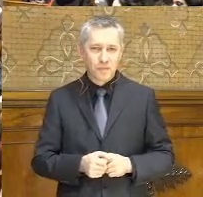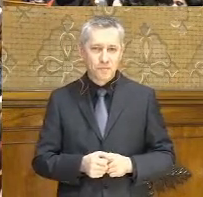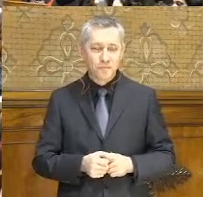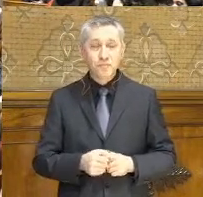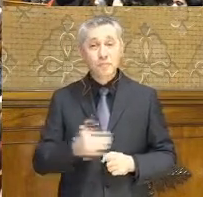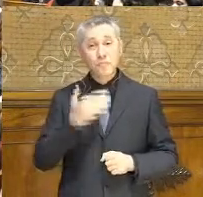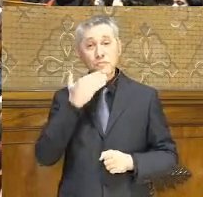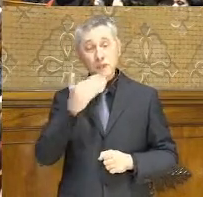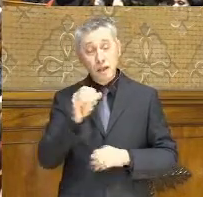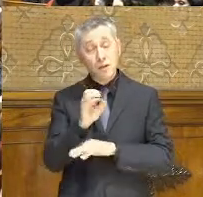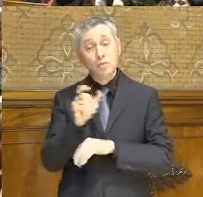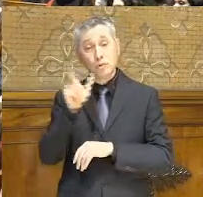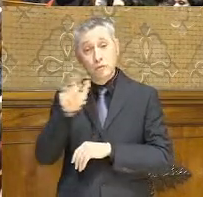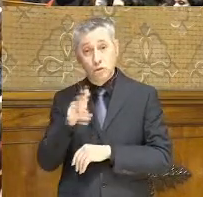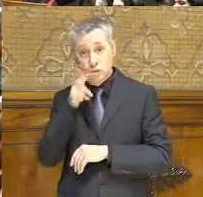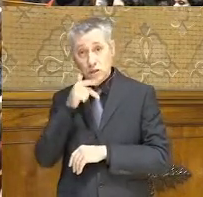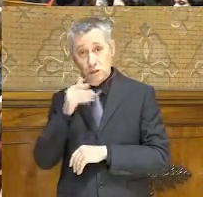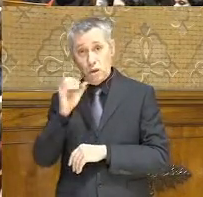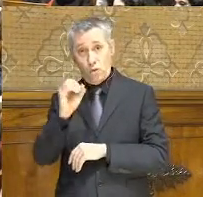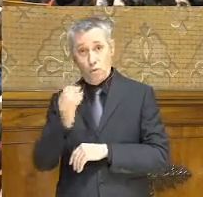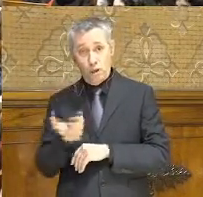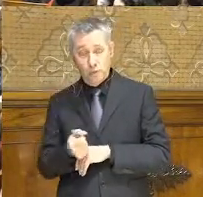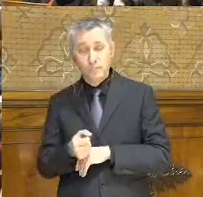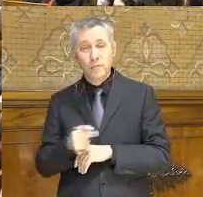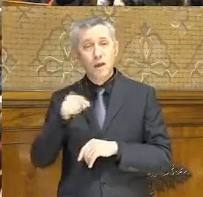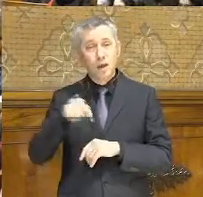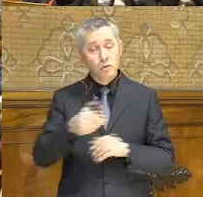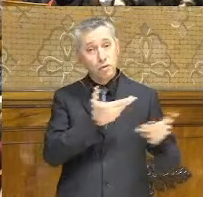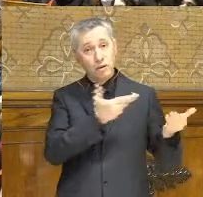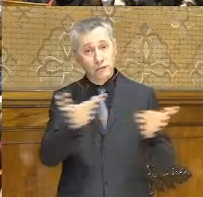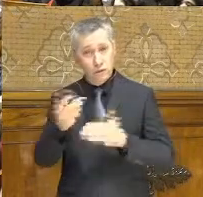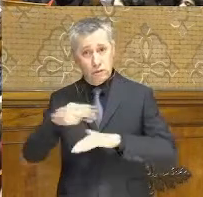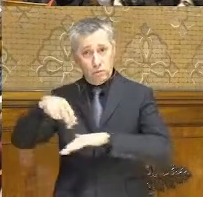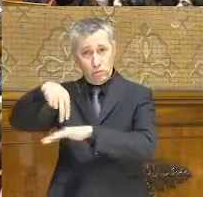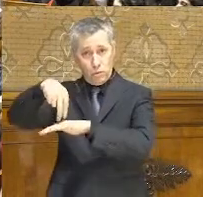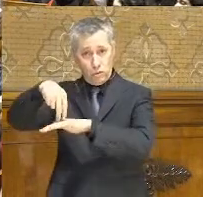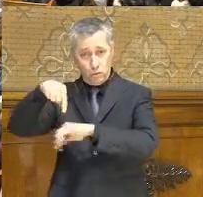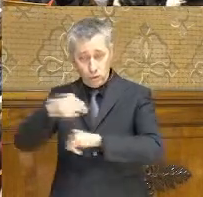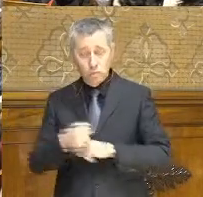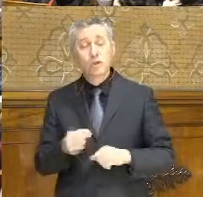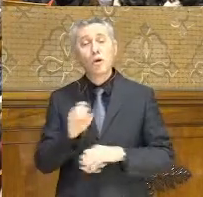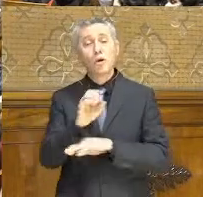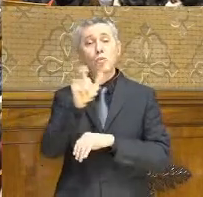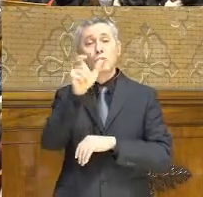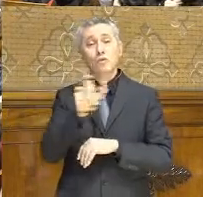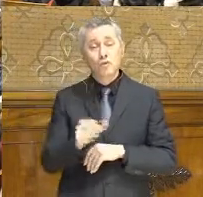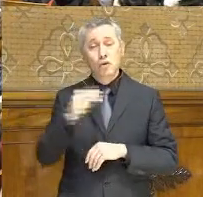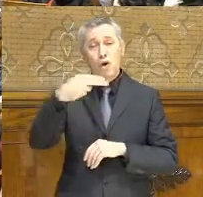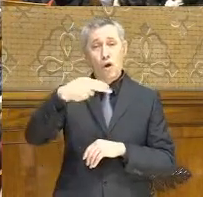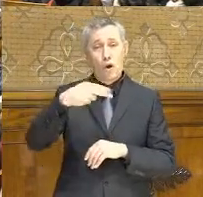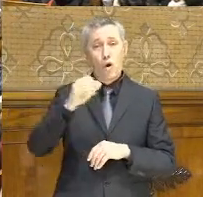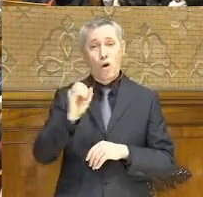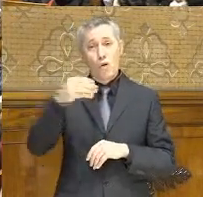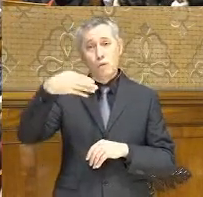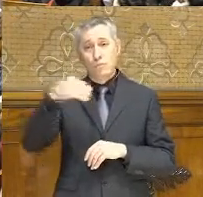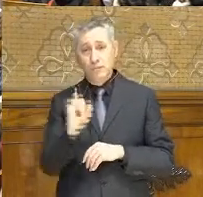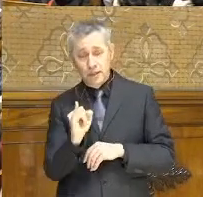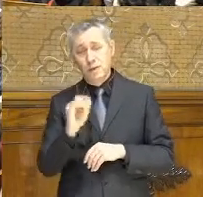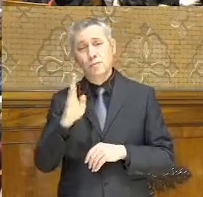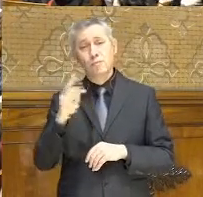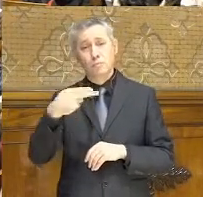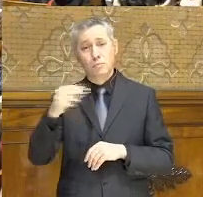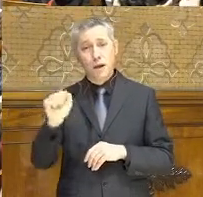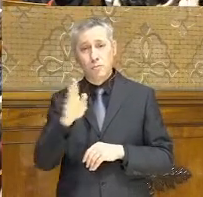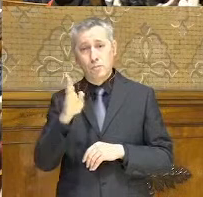Grazie, professoressa Oboe. Invito ora al podio il professor Homi Bhabha, che ci presenterà la sua lezione dal